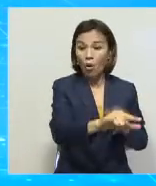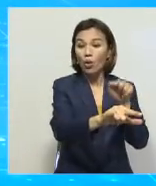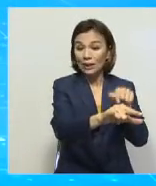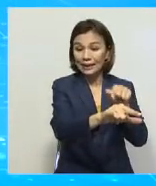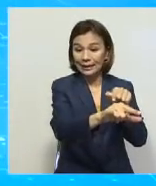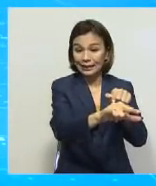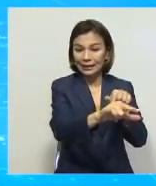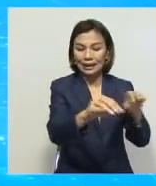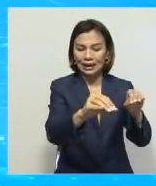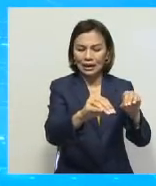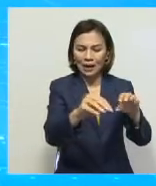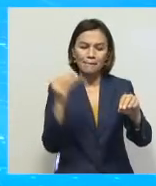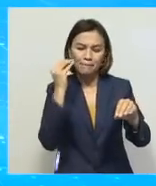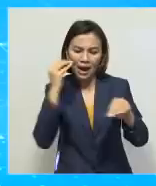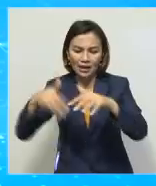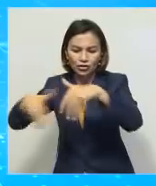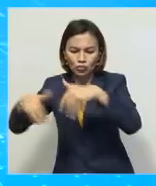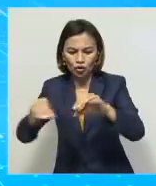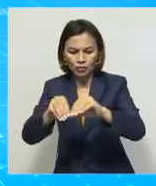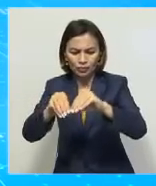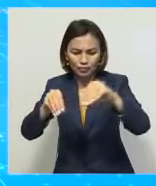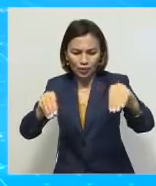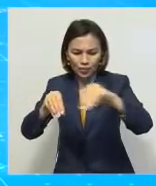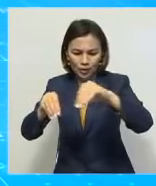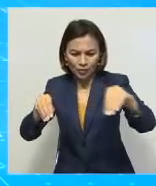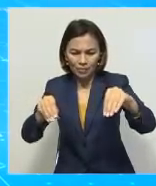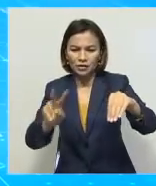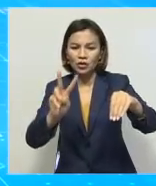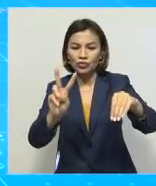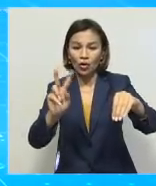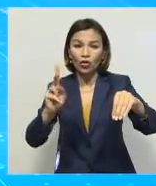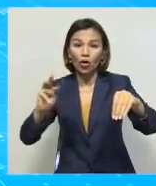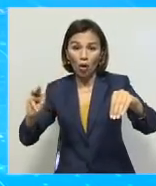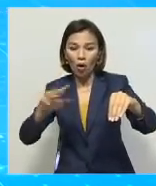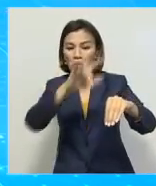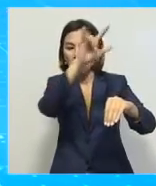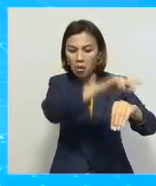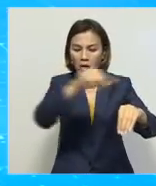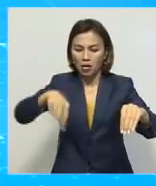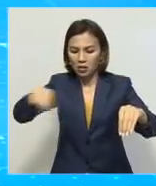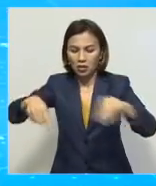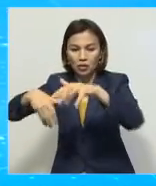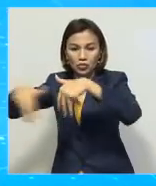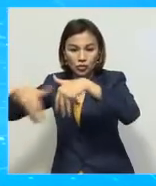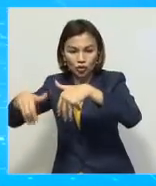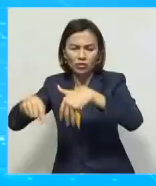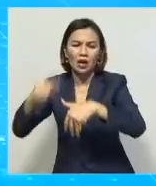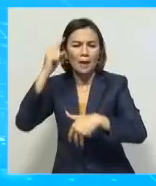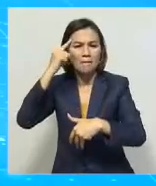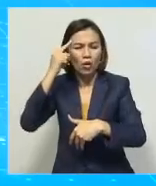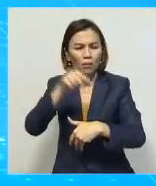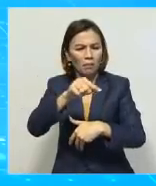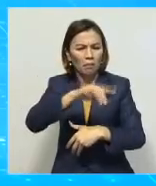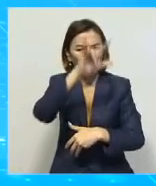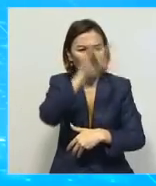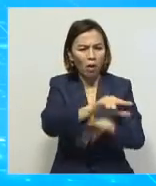นี่นะคะอยู่ห่างจากหมู่บ้านเนี่ยประมาณ2กิโลเมตรด้วยกันทั้งนี้เครื่องบินลาดตระเวนของกองทัพบกที่ตกนั้นเกิดอุบัติเหตุระหว่